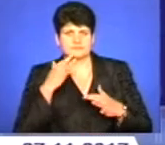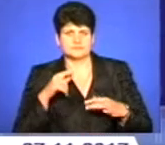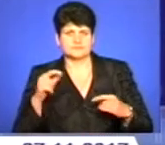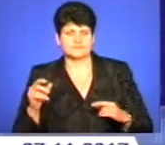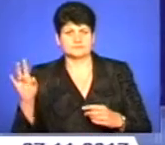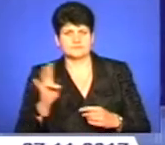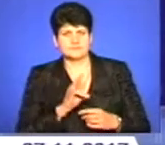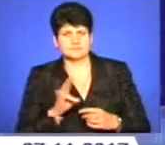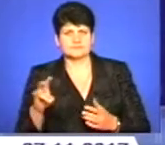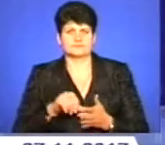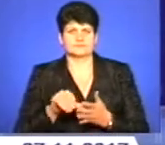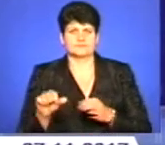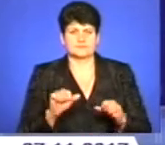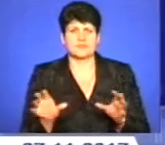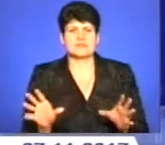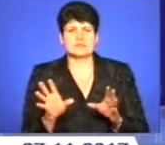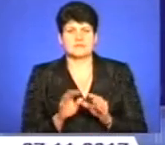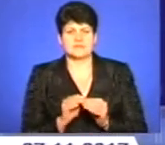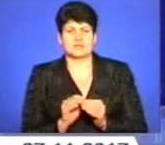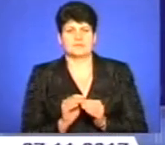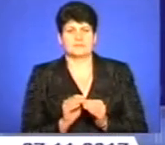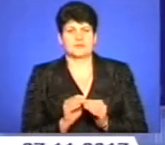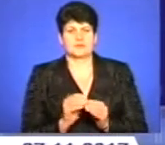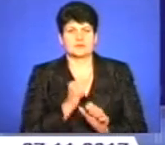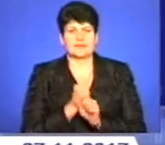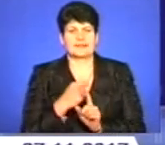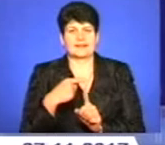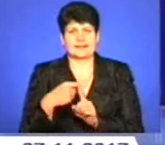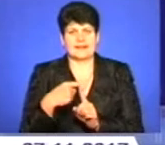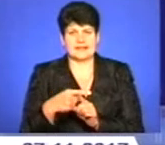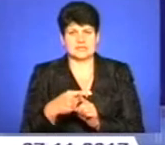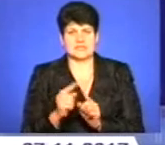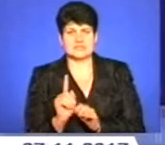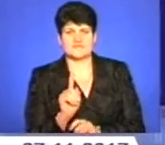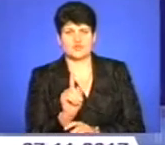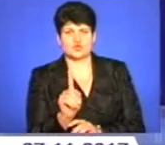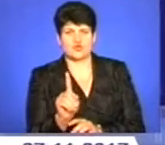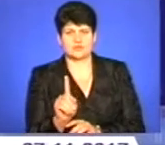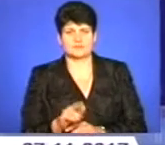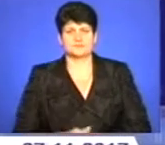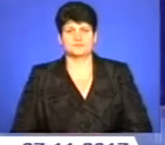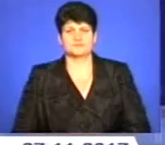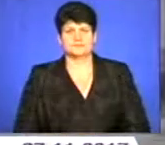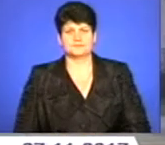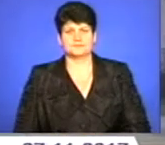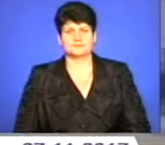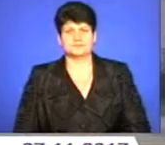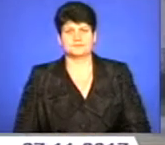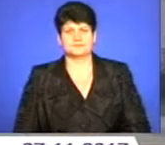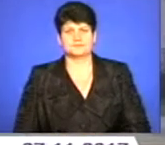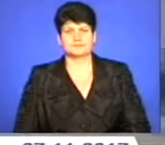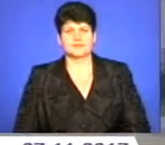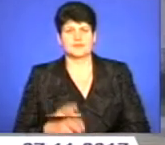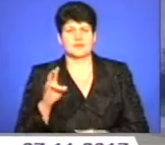і представники влади. Вони спільно виклали символічний хрест зі свічок. Детальніше у сюжеті Богдана Буденчука.